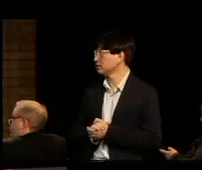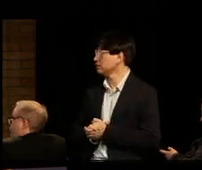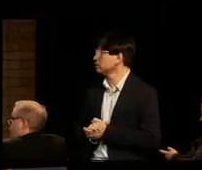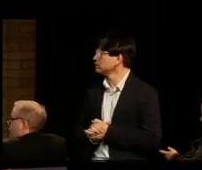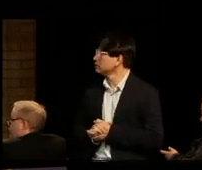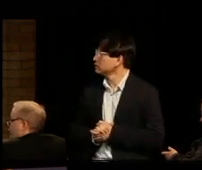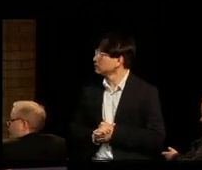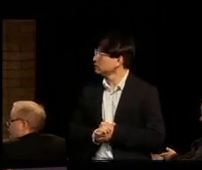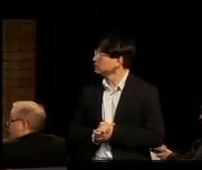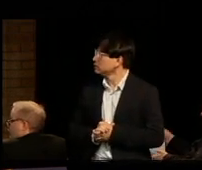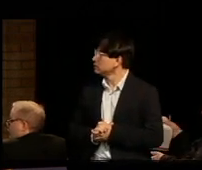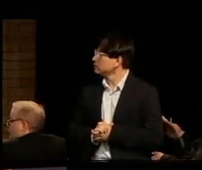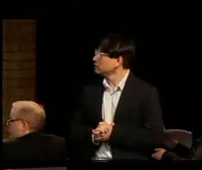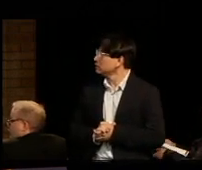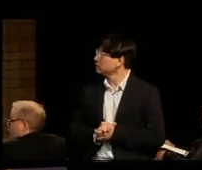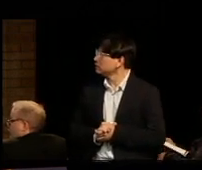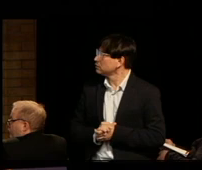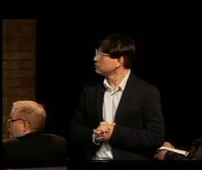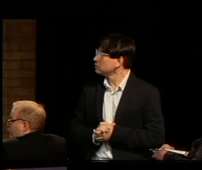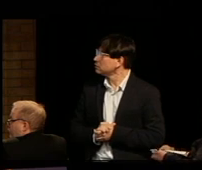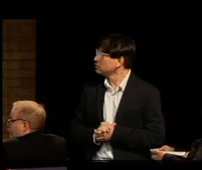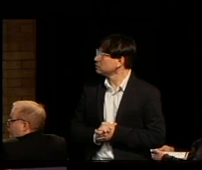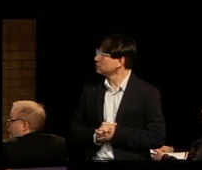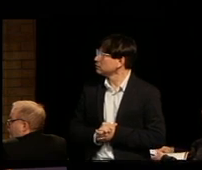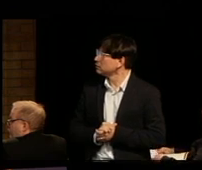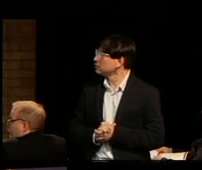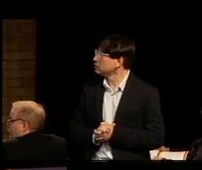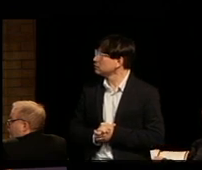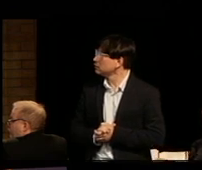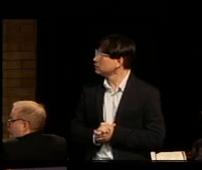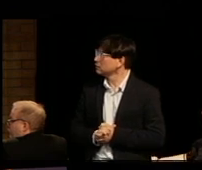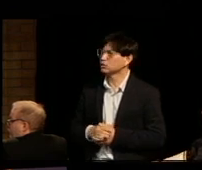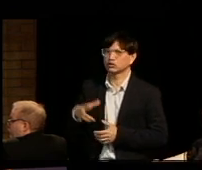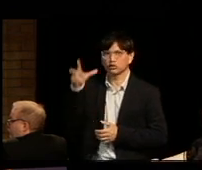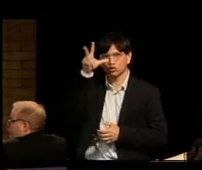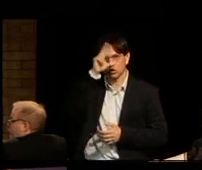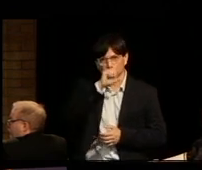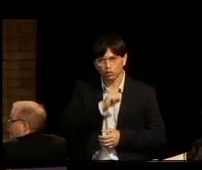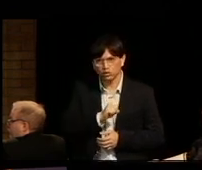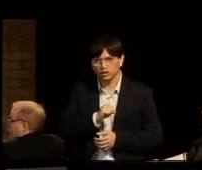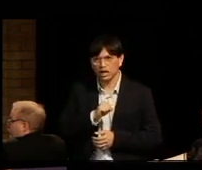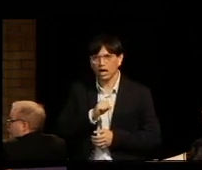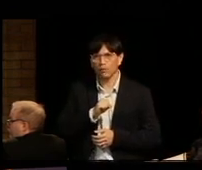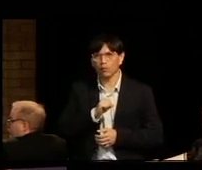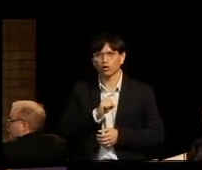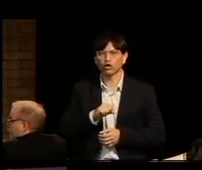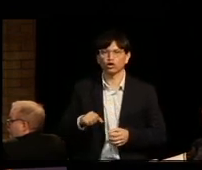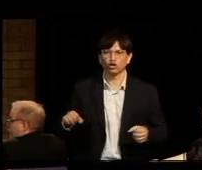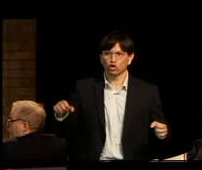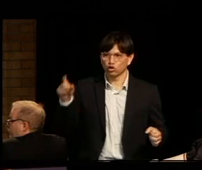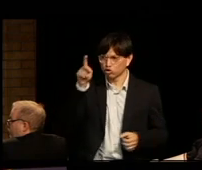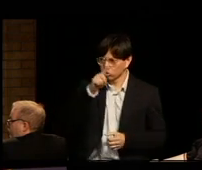ehm questo come ve lo dico ancora una volta Ribadisco come sappiamo non vale solo per i bambini